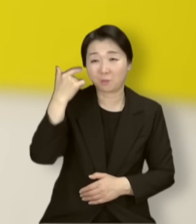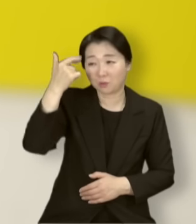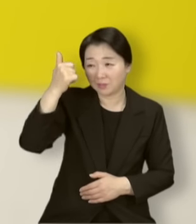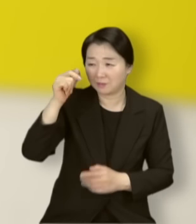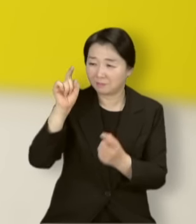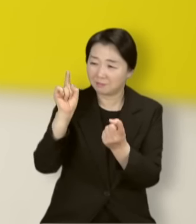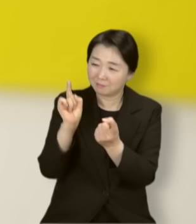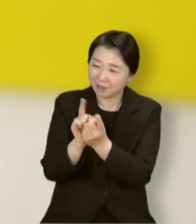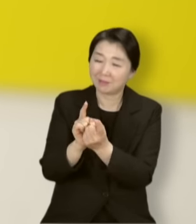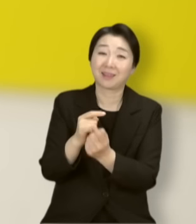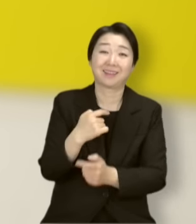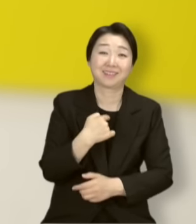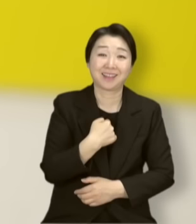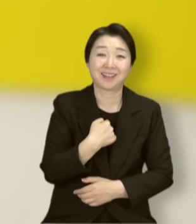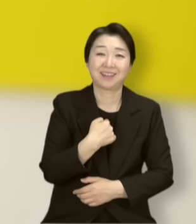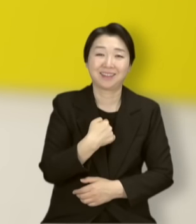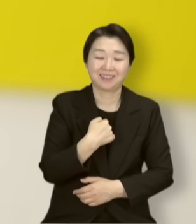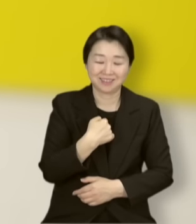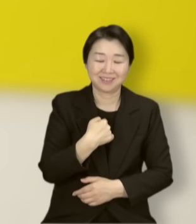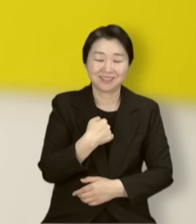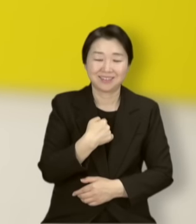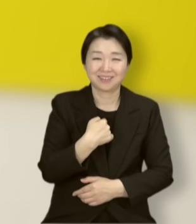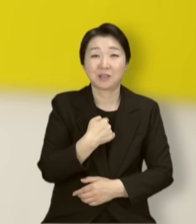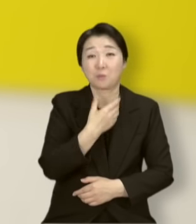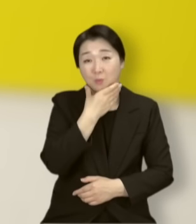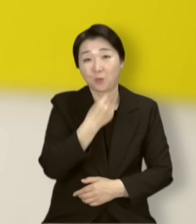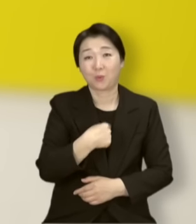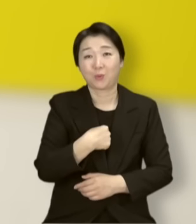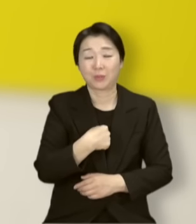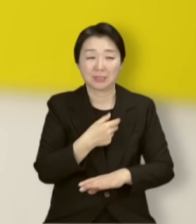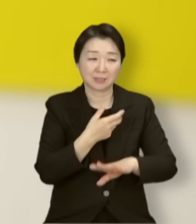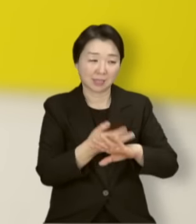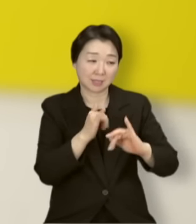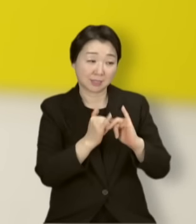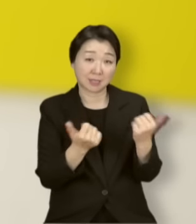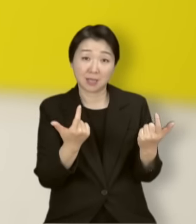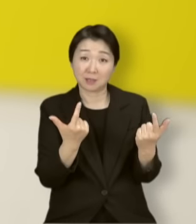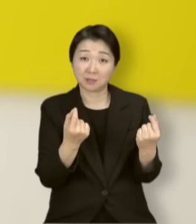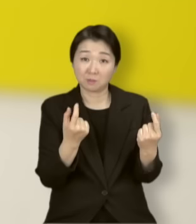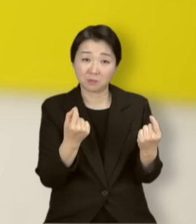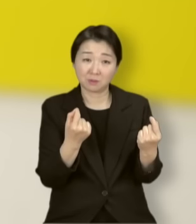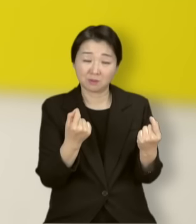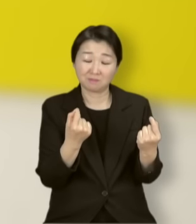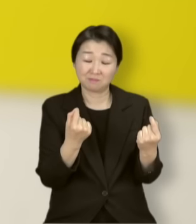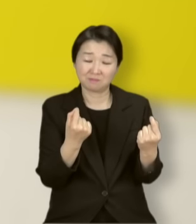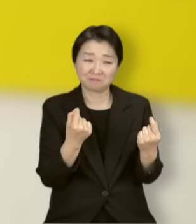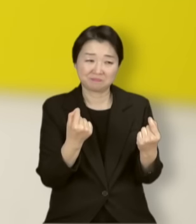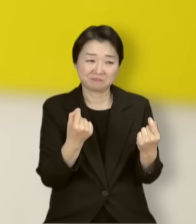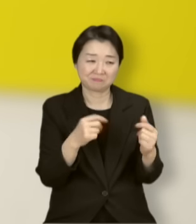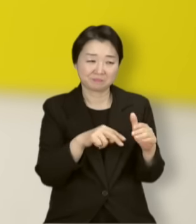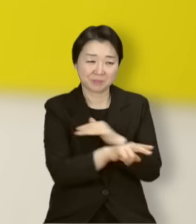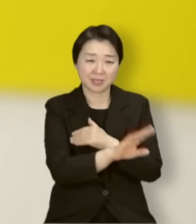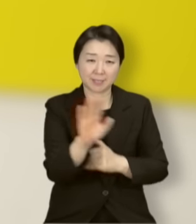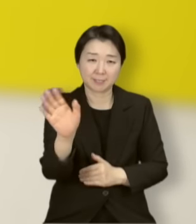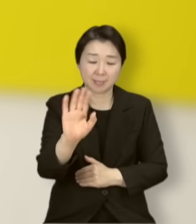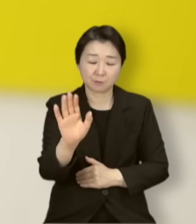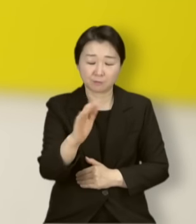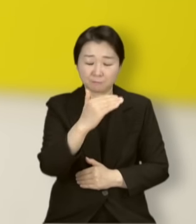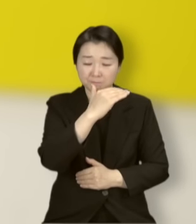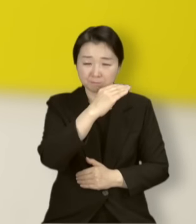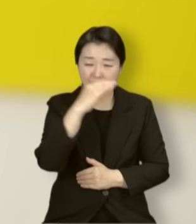목사님을 만난 거 그리고 딴 사람들처럼 이렇게 피하고 그러지 않고 네.